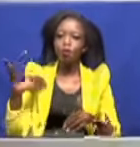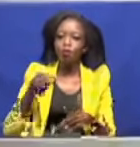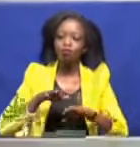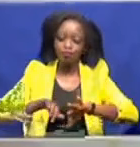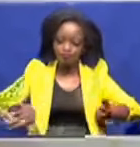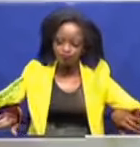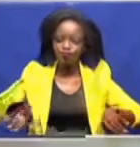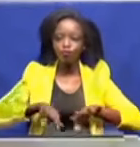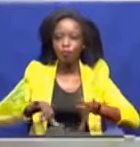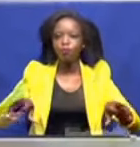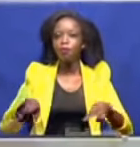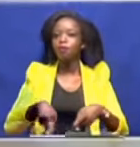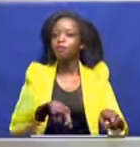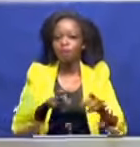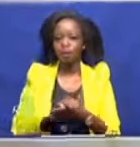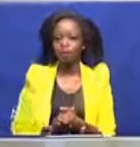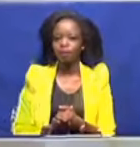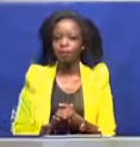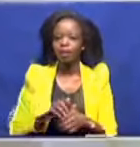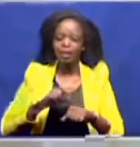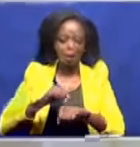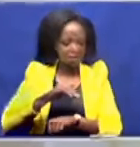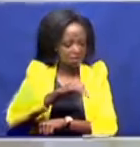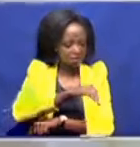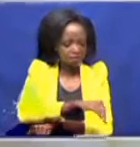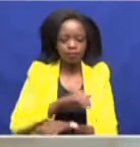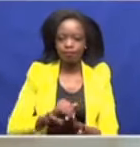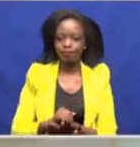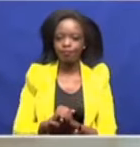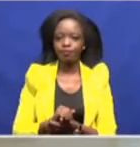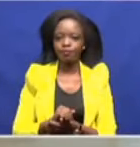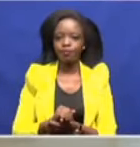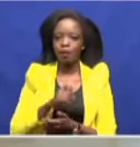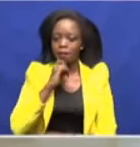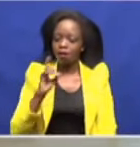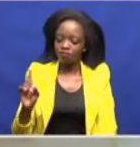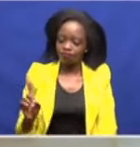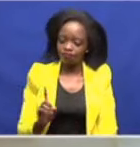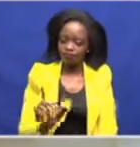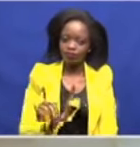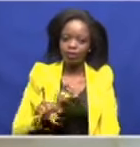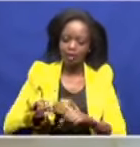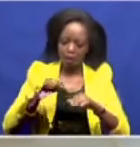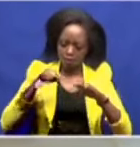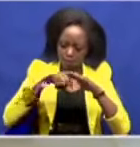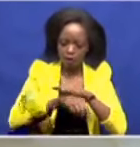kuogelea. Akashuka pale jioni, akiwa ameingia ndani ya